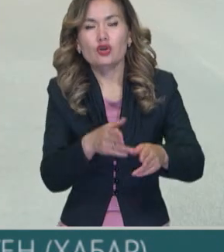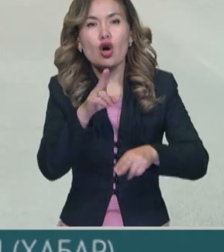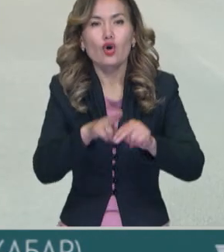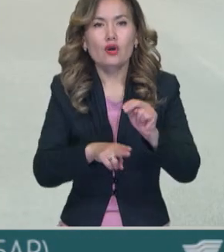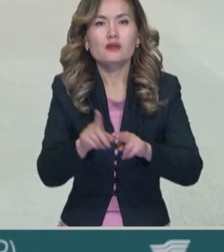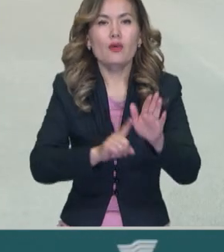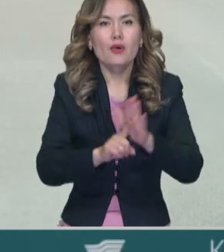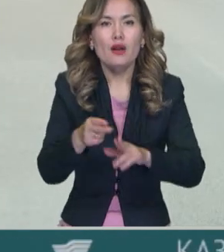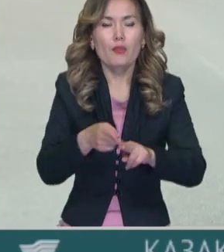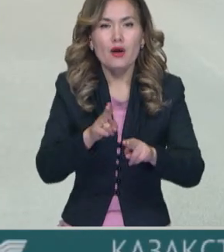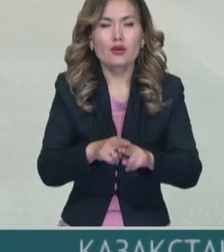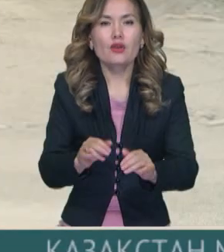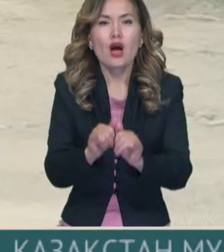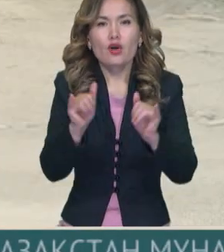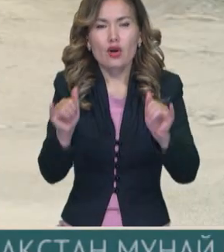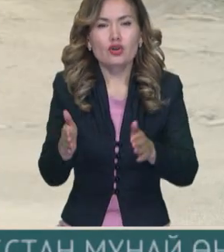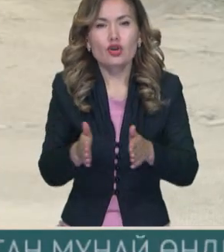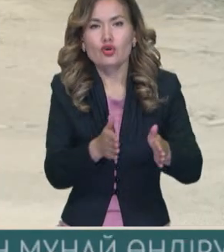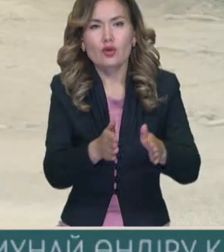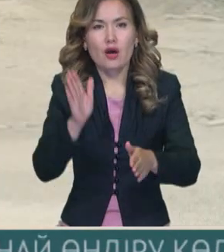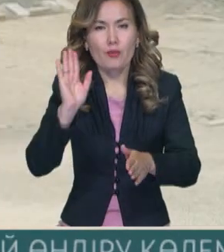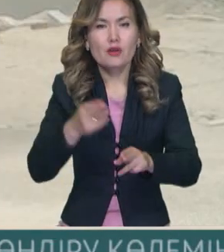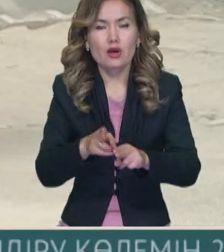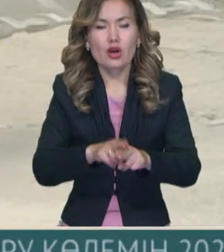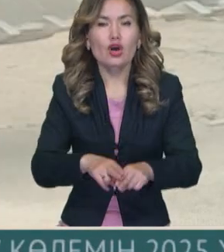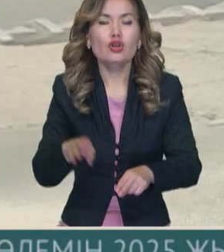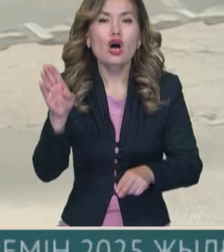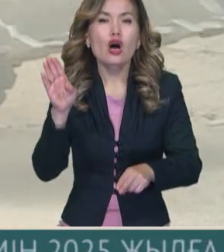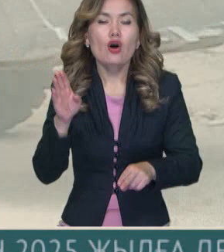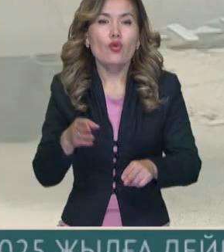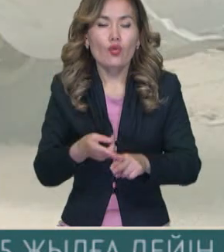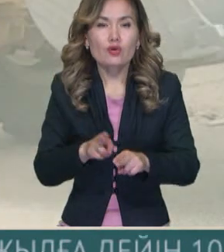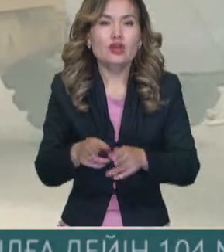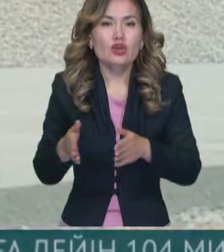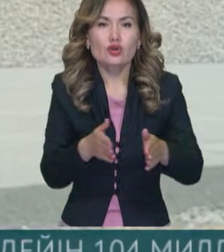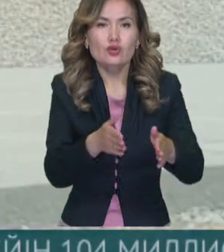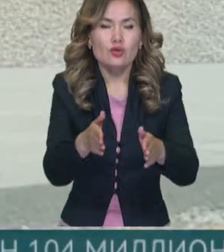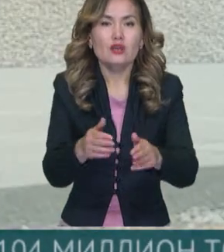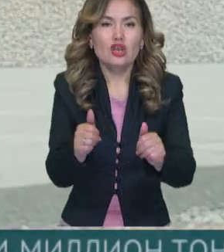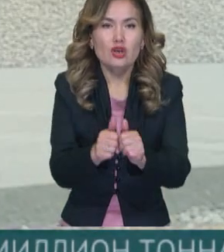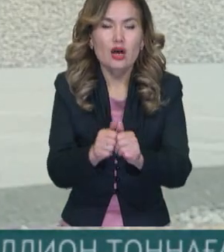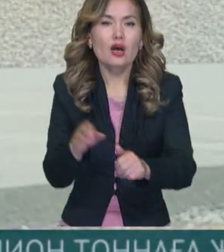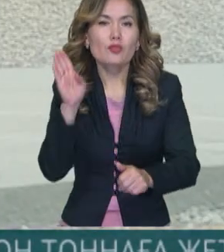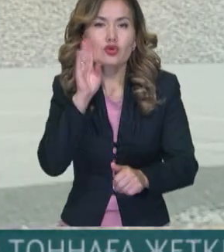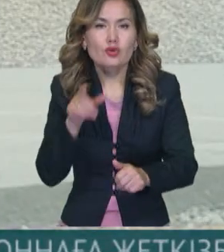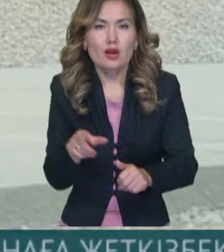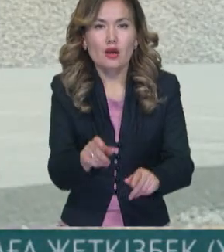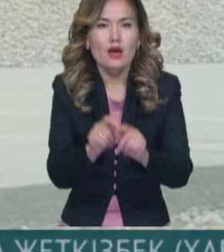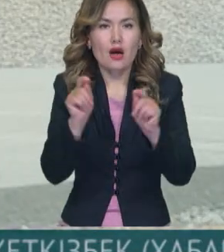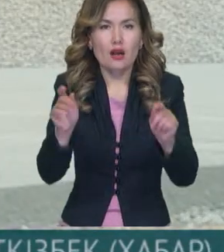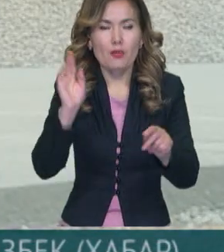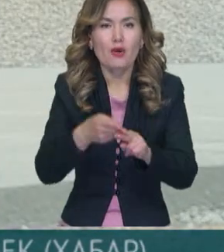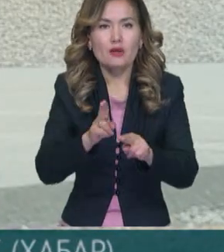Биыл бірнеше жолды кеңейту көзделген. Сонымен бірге жол жиегіне су жүретін арықтар салынады. Айта кетейік, жол құрылысына